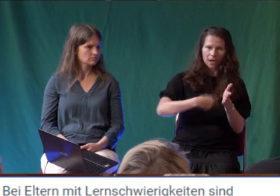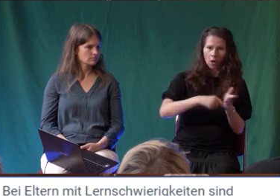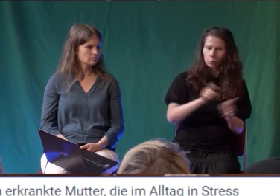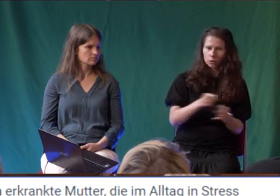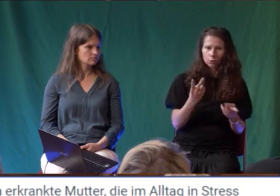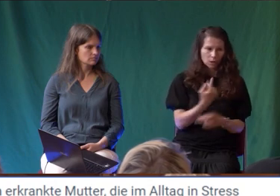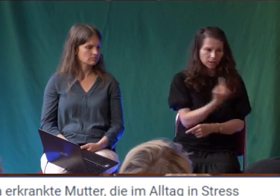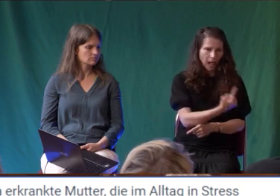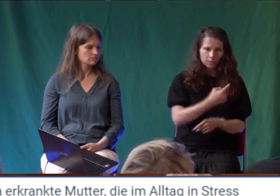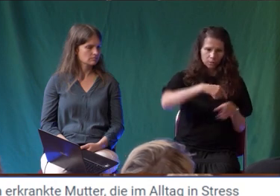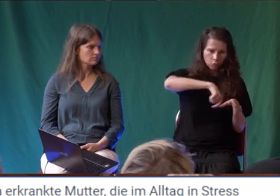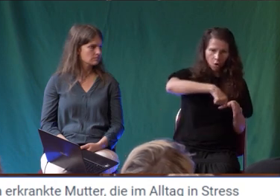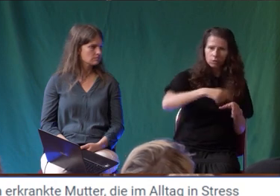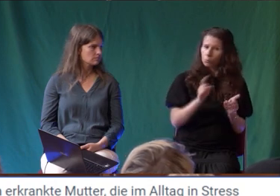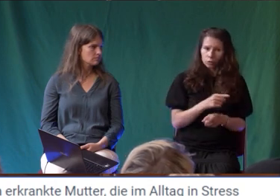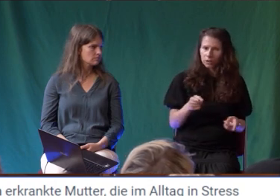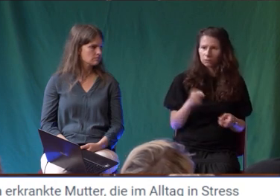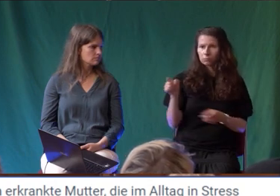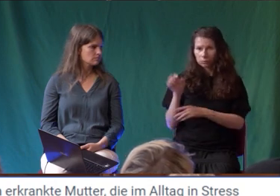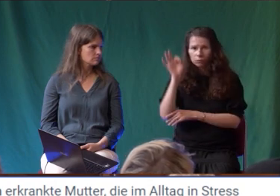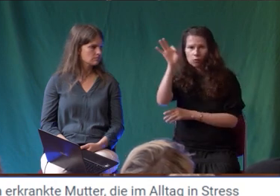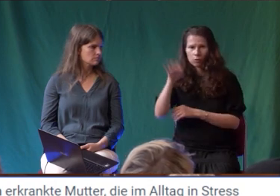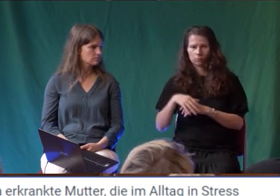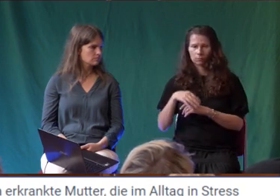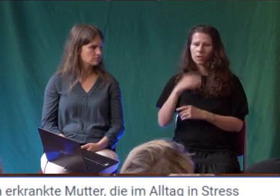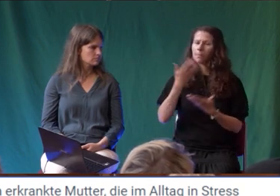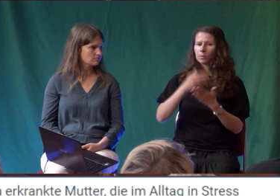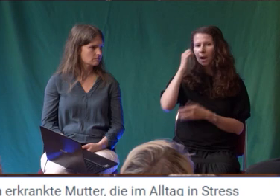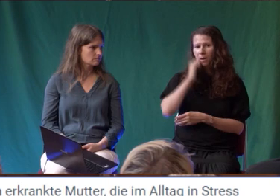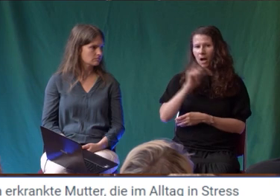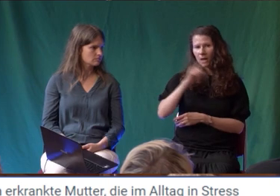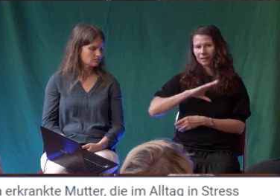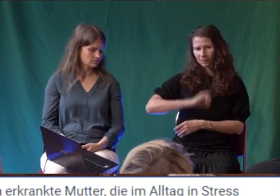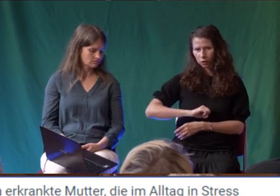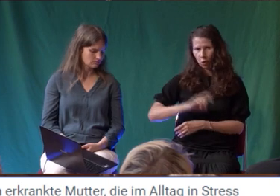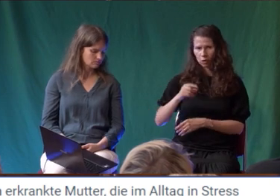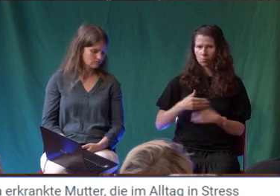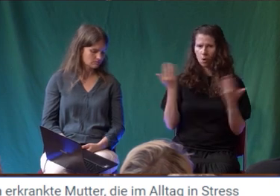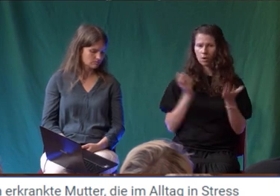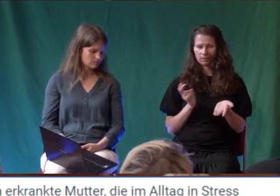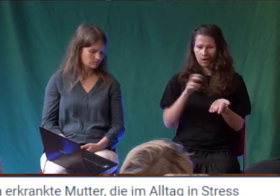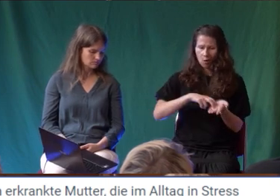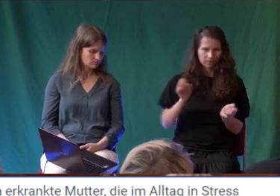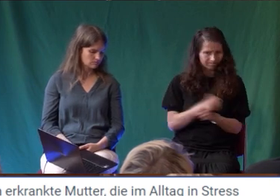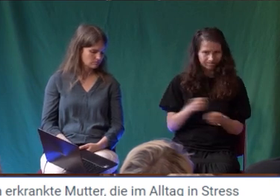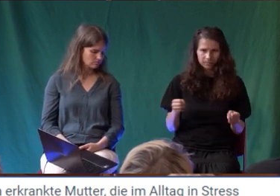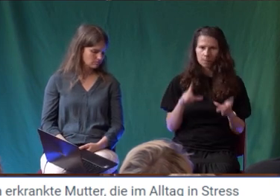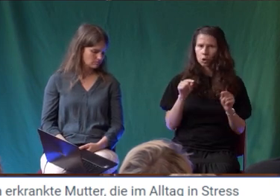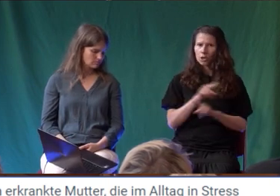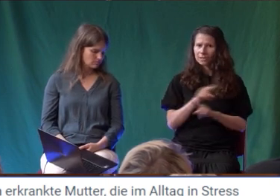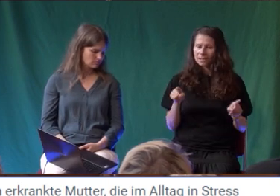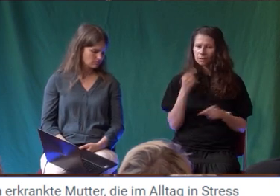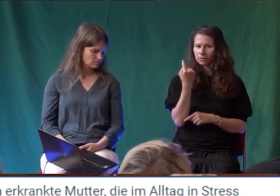das Essen selbst machen müssen wenn eine Mutter mit Depressionen morgens nicht aus dem Bett kommt heißt das nicht dass sie nicht